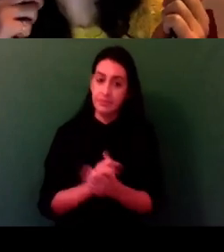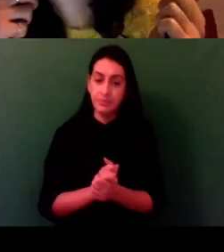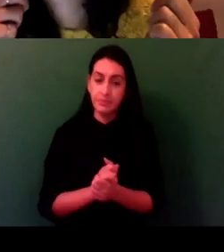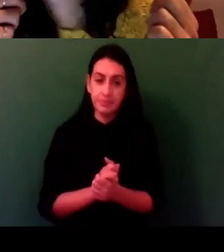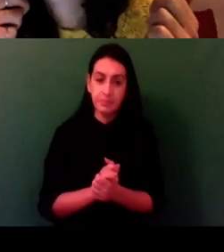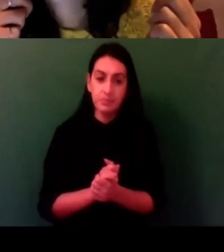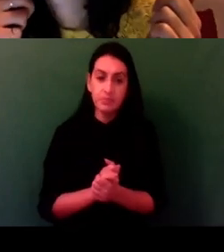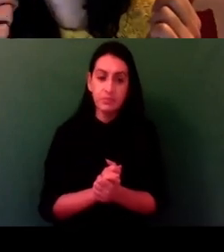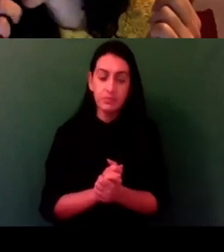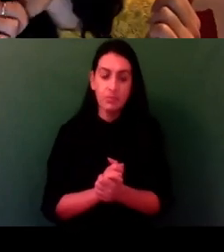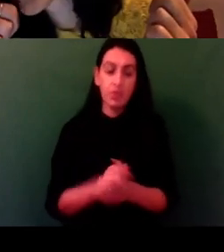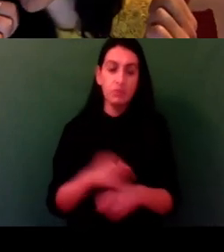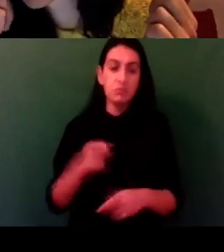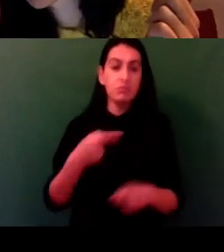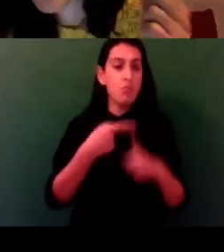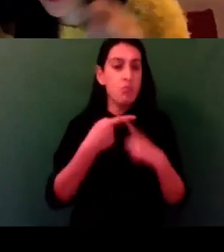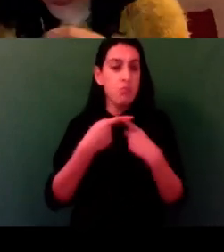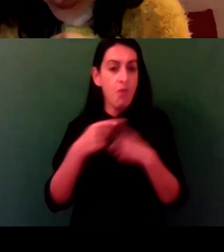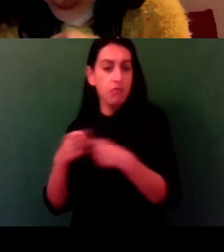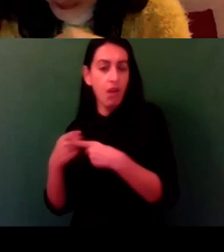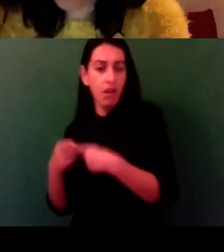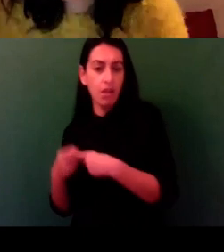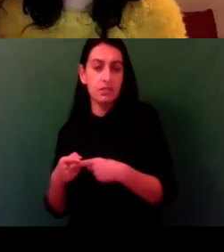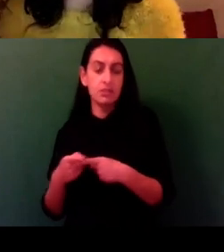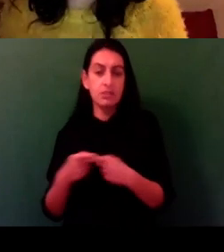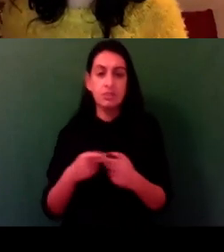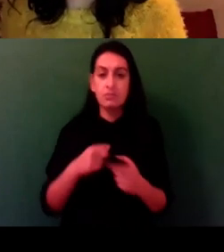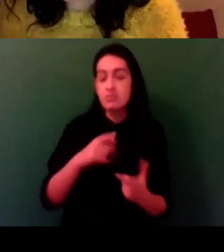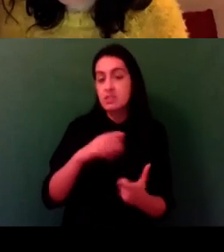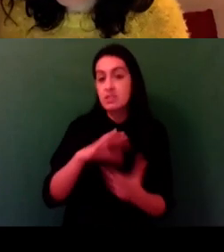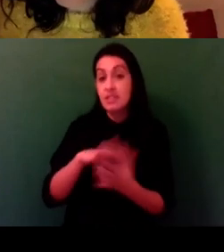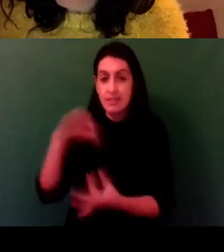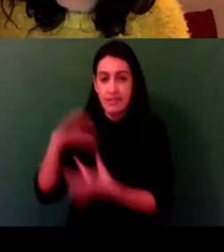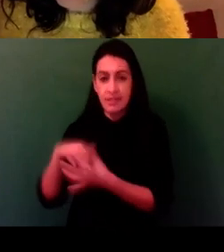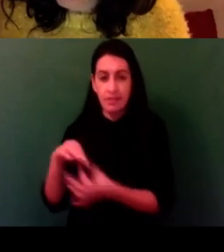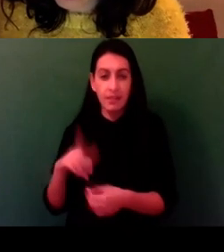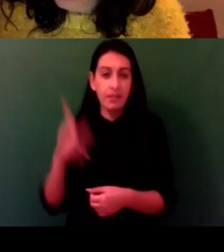bileşenlerin, paydaşların birbirlerini dinlemenin ötesini anlamasını sağlıyor. Birinci